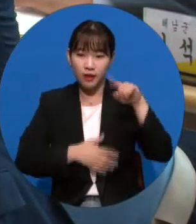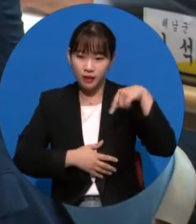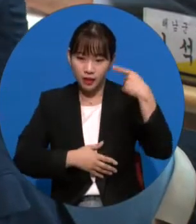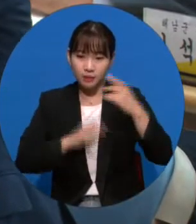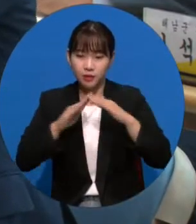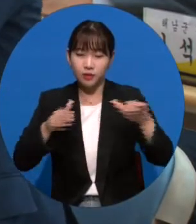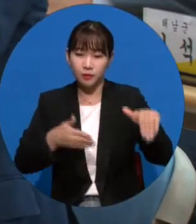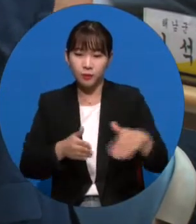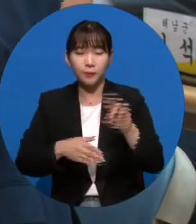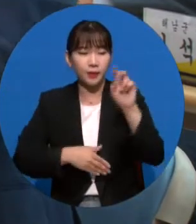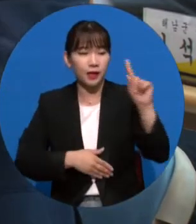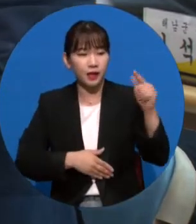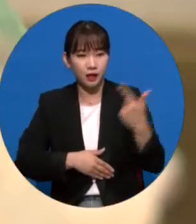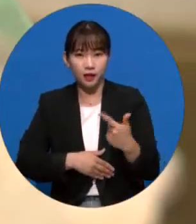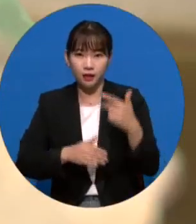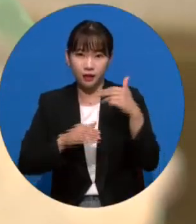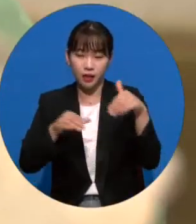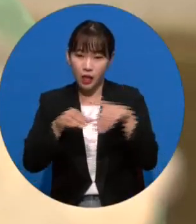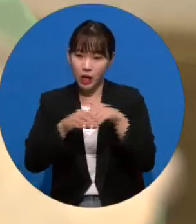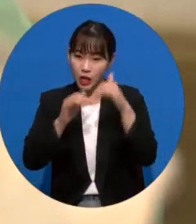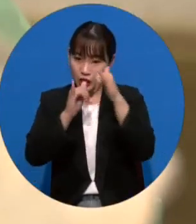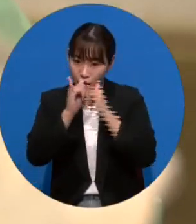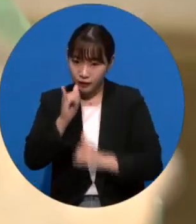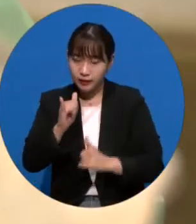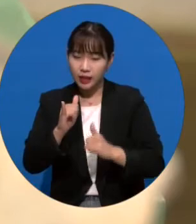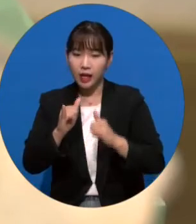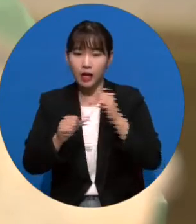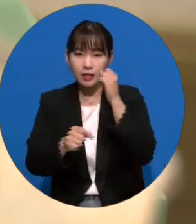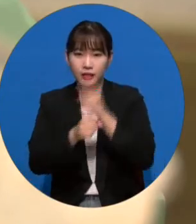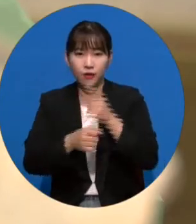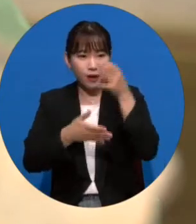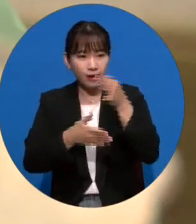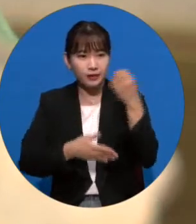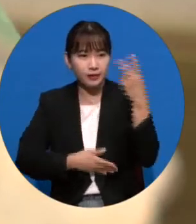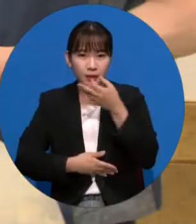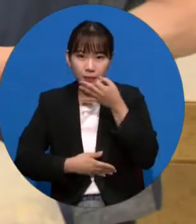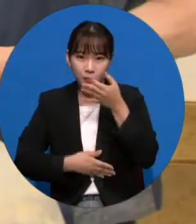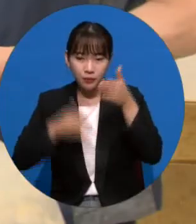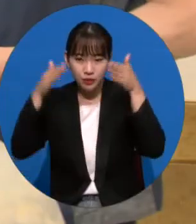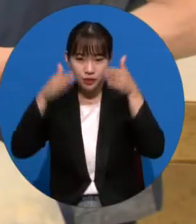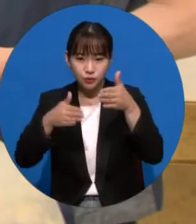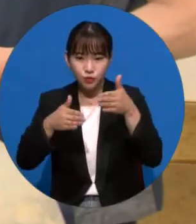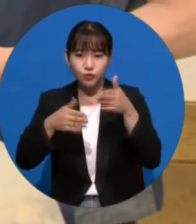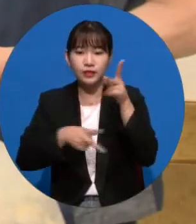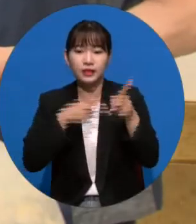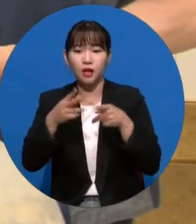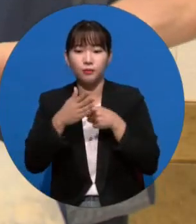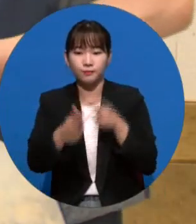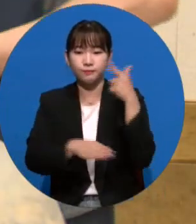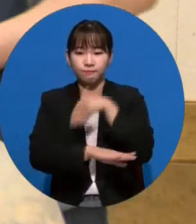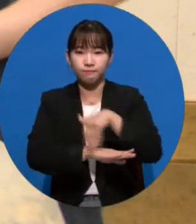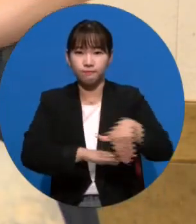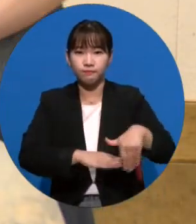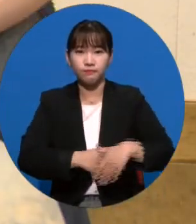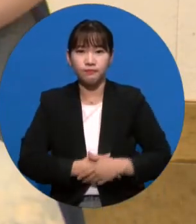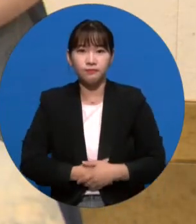전남도는 마한 문화권의 역사적 가치를 재조명하는 사업을 집중 추진할 예정입니다. MBC 뉴스 신광합니다.